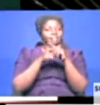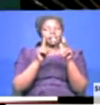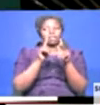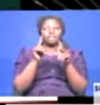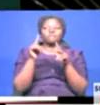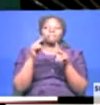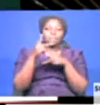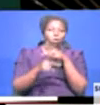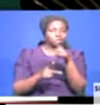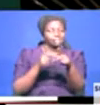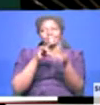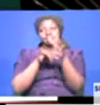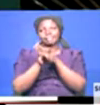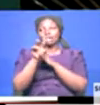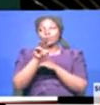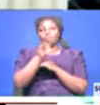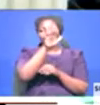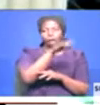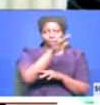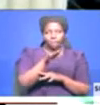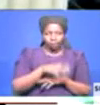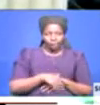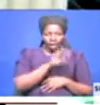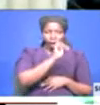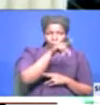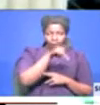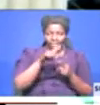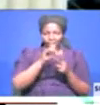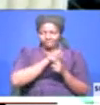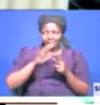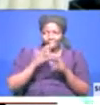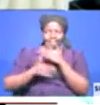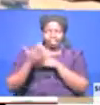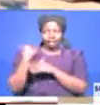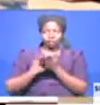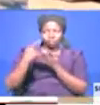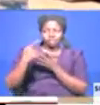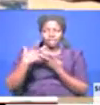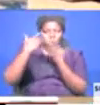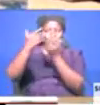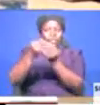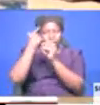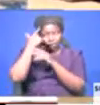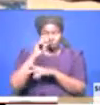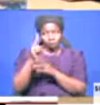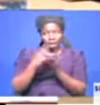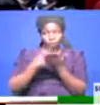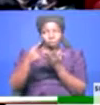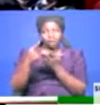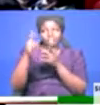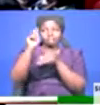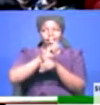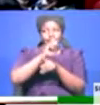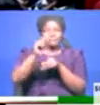mawili. Wabunge pamoja na maseneta wiki iliyopita walihudhuria warsha za uhamasisho za wiki moja kabla ufunguzi wa